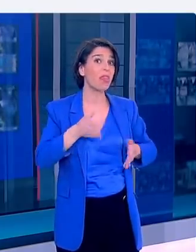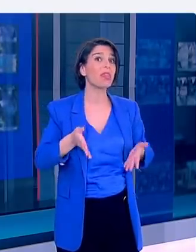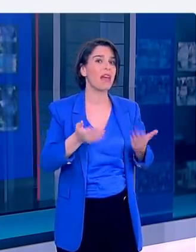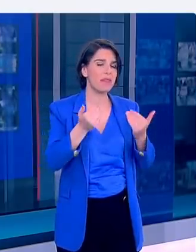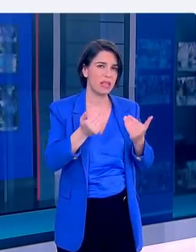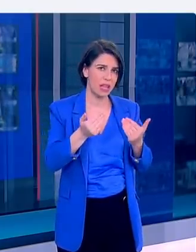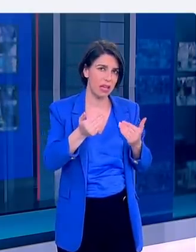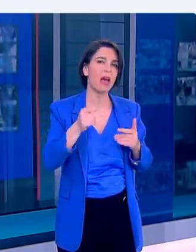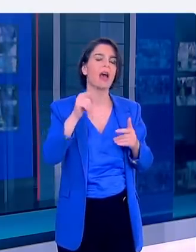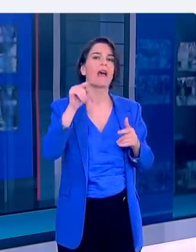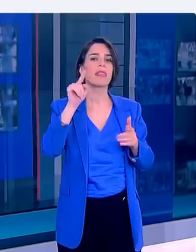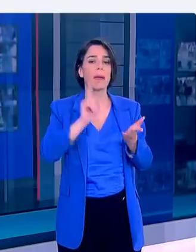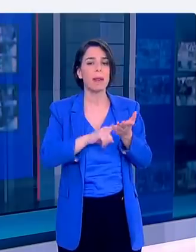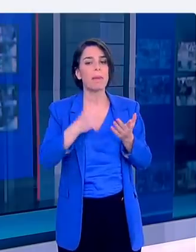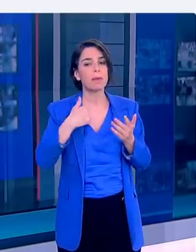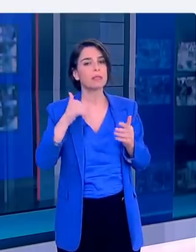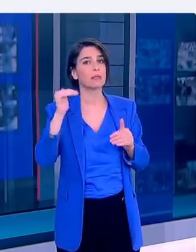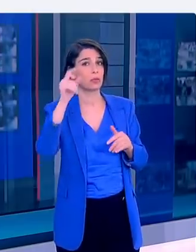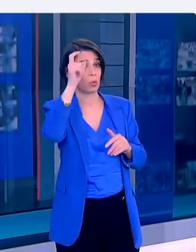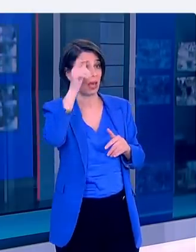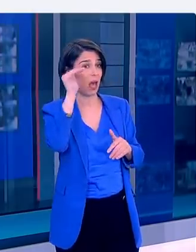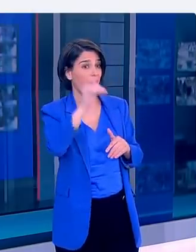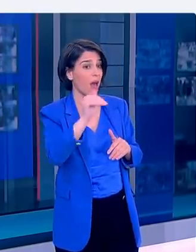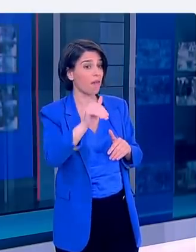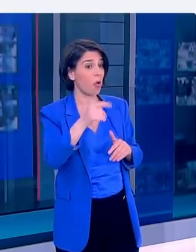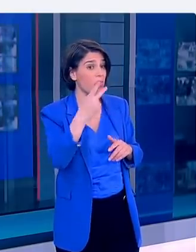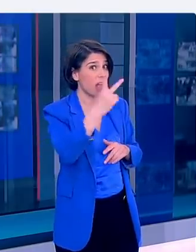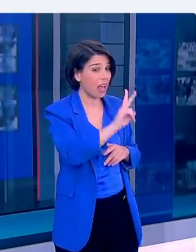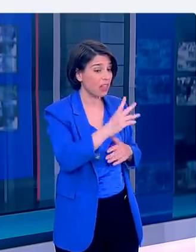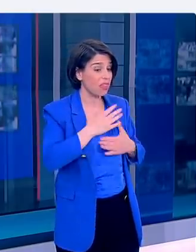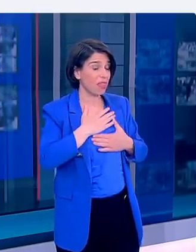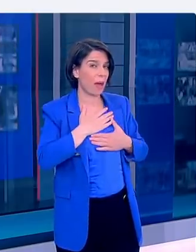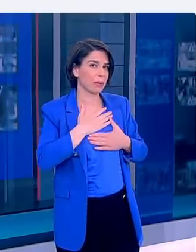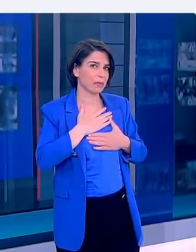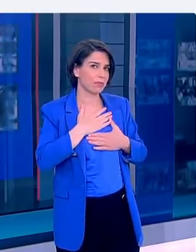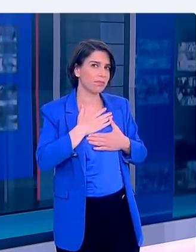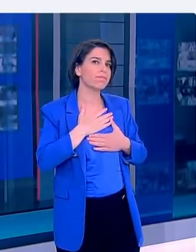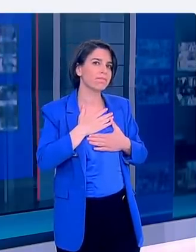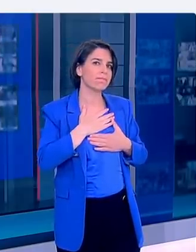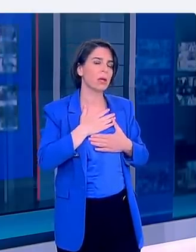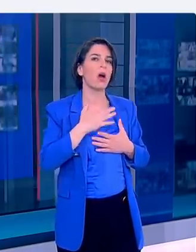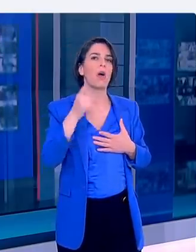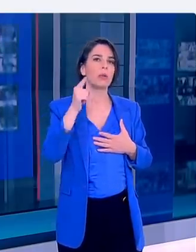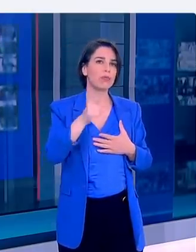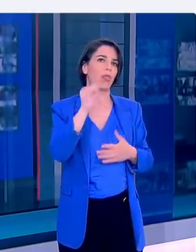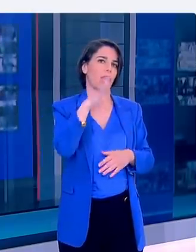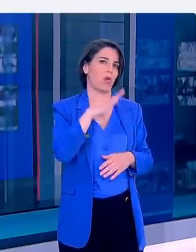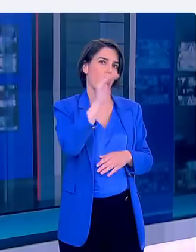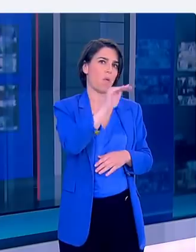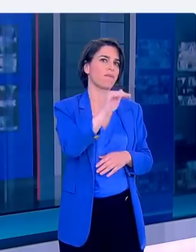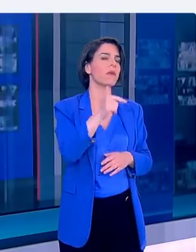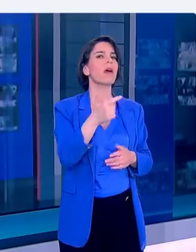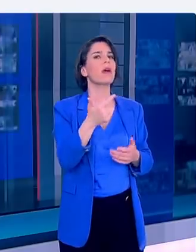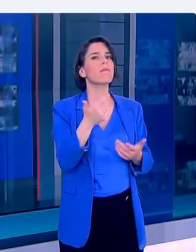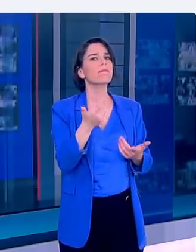ανοίξουν συζήτηση για την κυριαρχία τους. Κατ' ουσίαν, μια ακόμη ψηφίδα στην επιθετικότητα της Άγκυρας εναντίον της χώρας μας. Τι απαντάτε